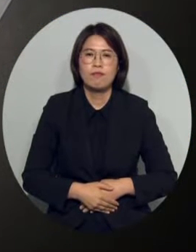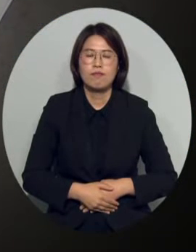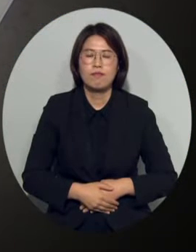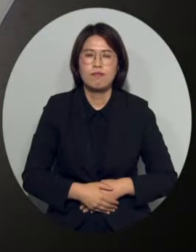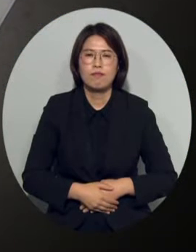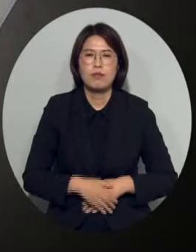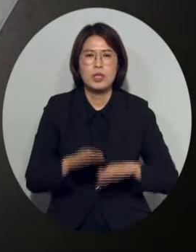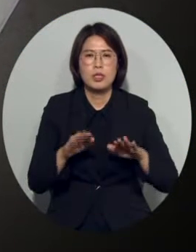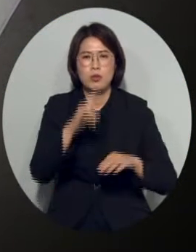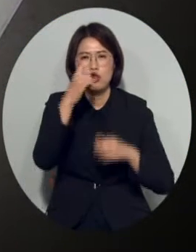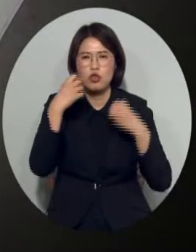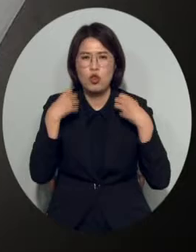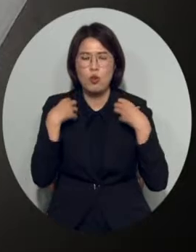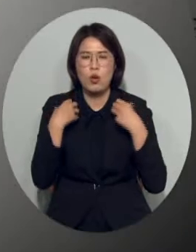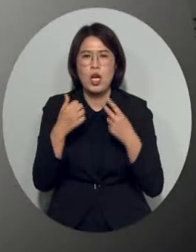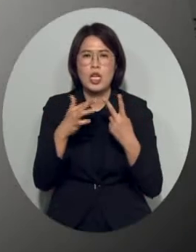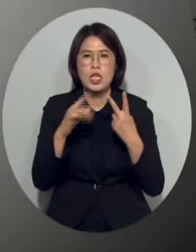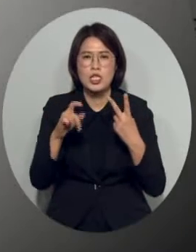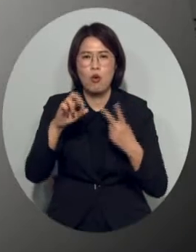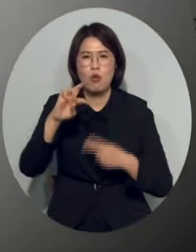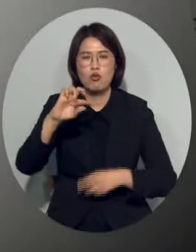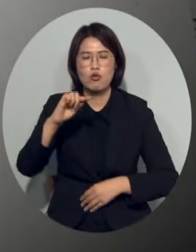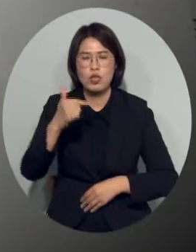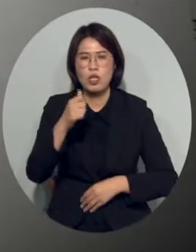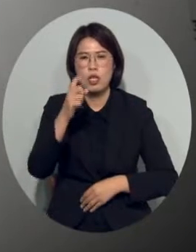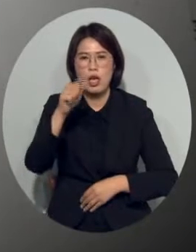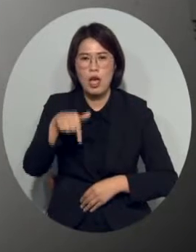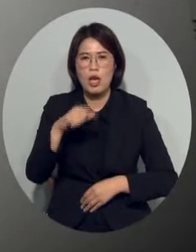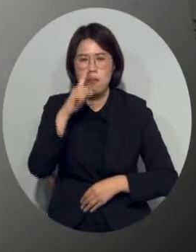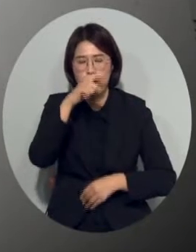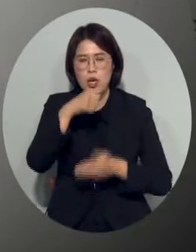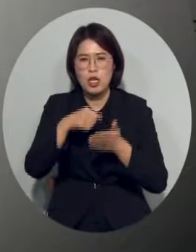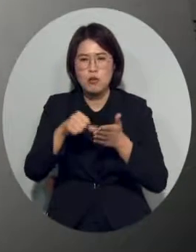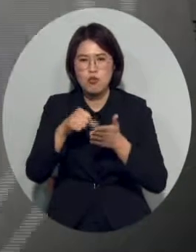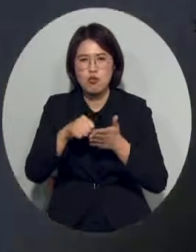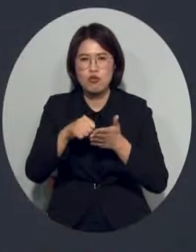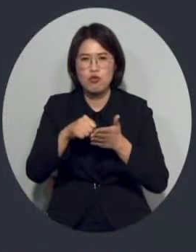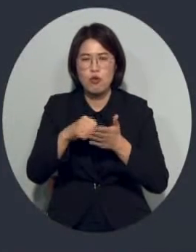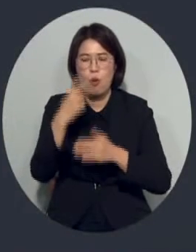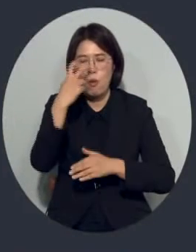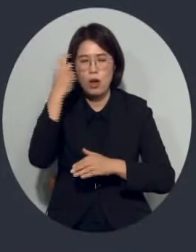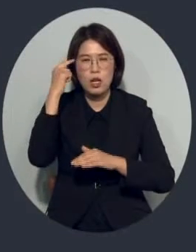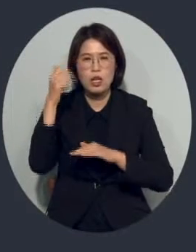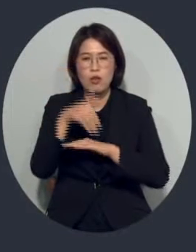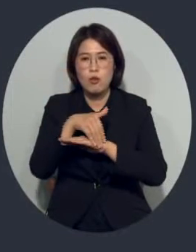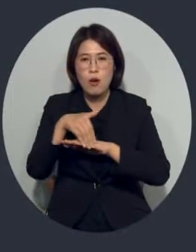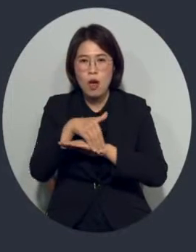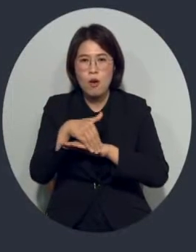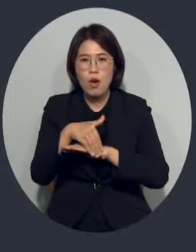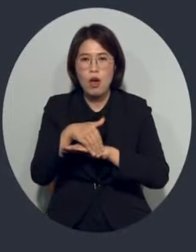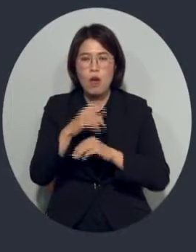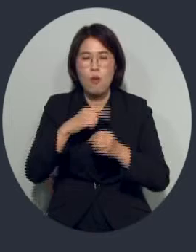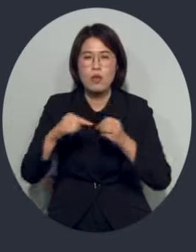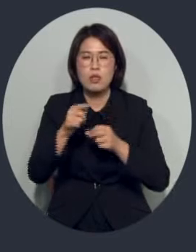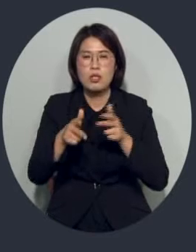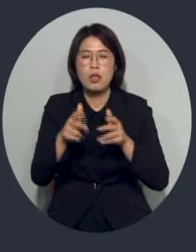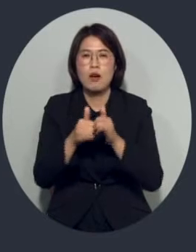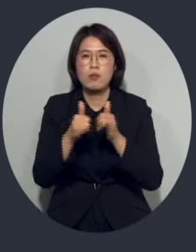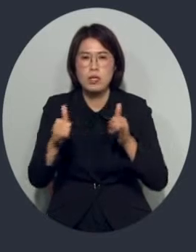논란이 되고 있는 정부의 제 2차 고준위 방사성폐기물 관리 기본계획 원전 사업자가